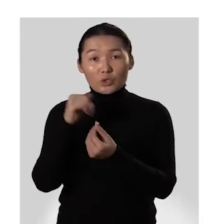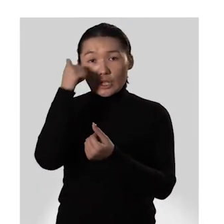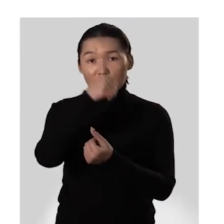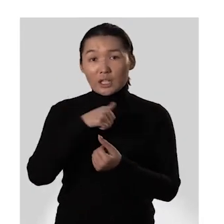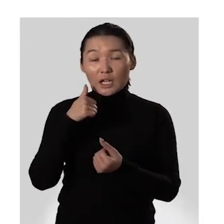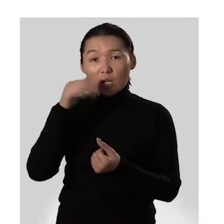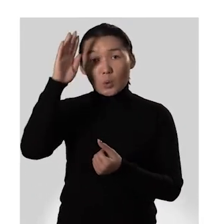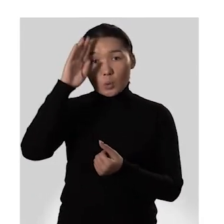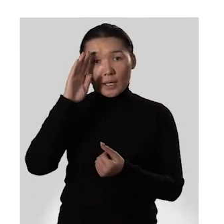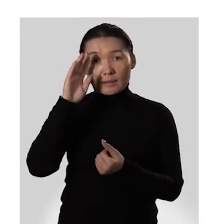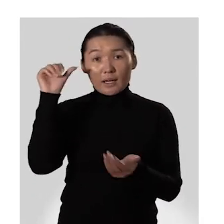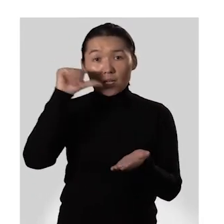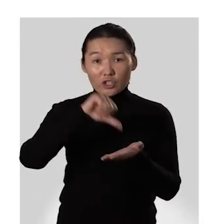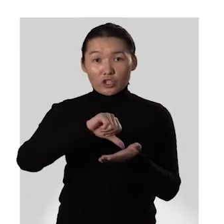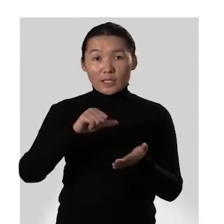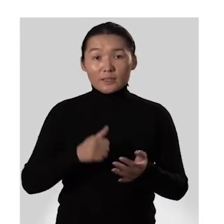уландар катышат.